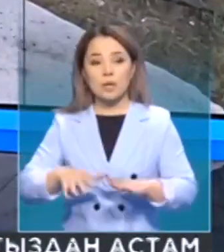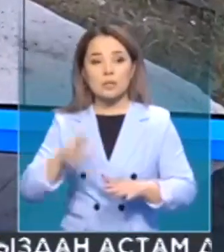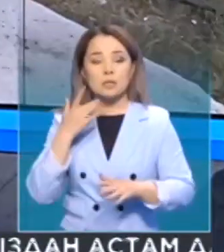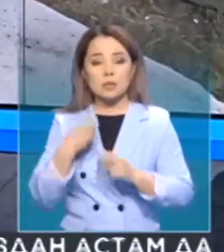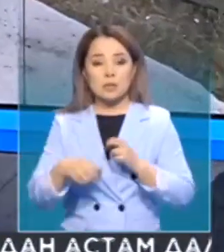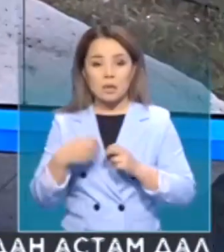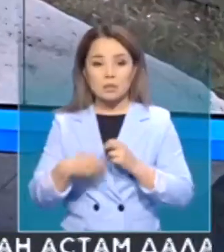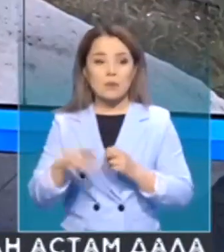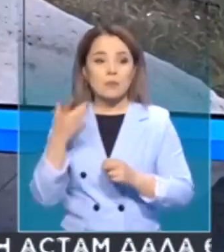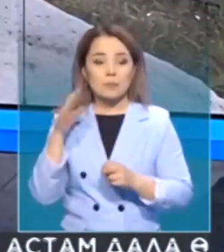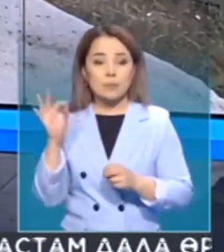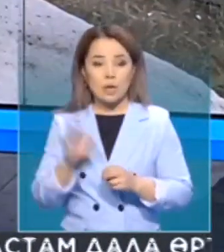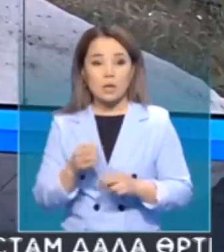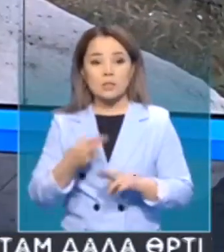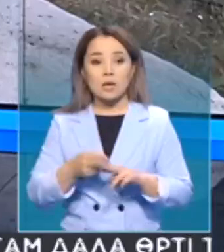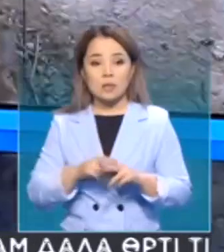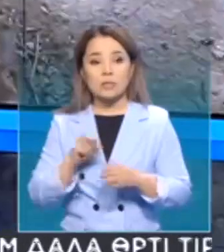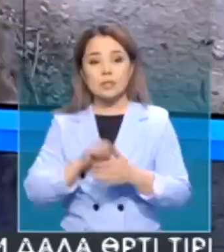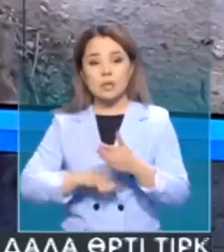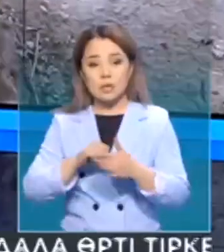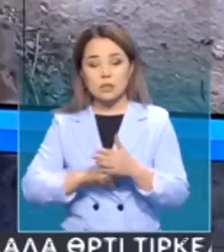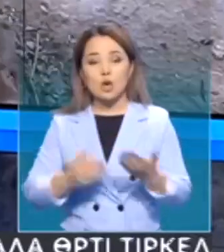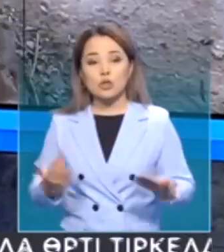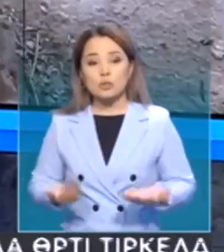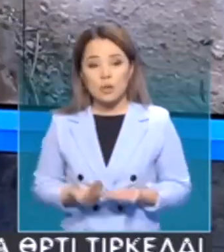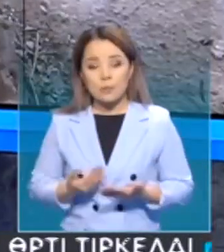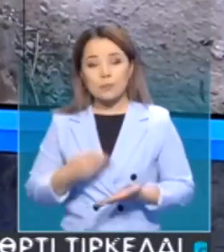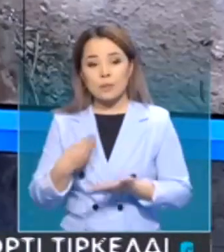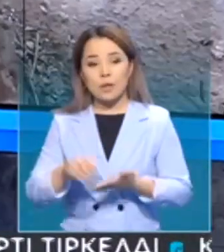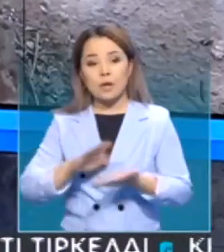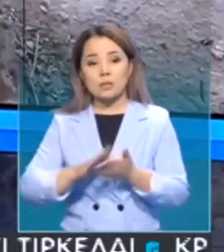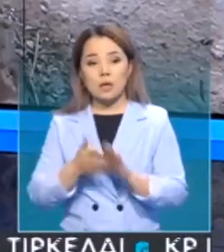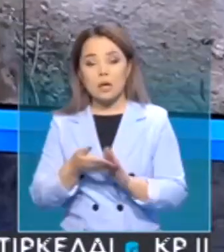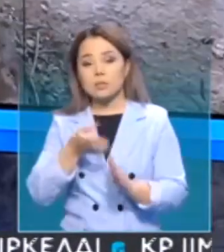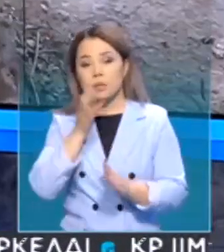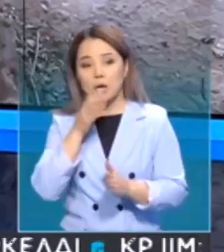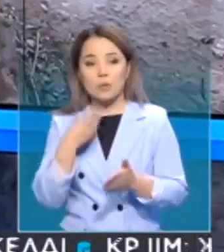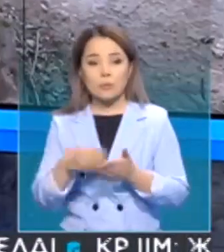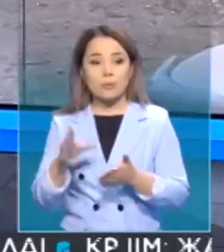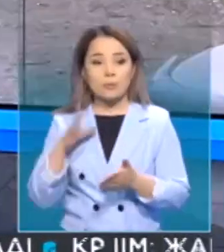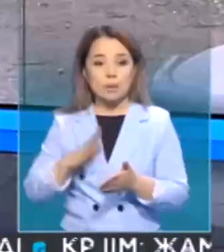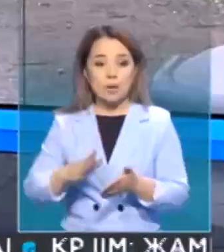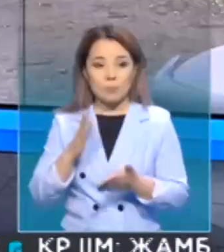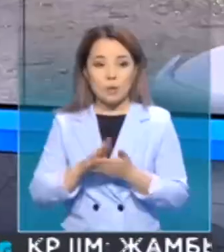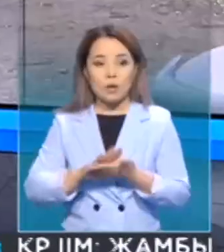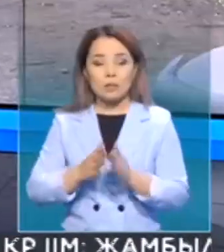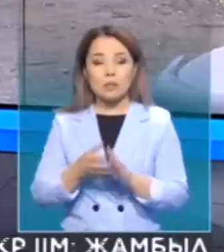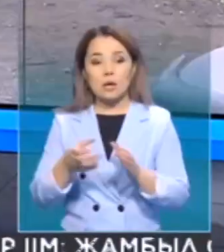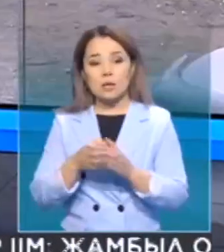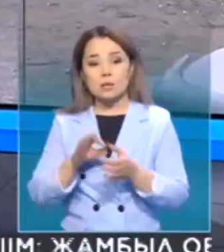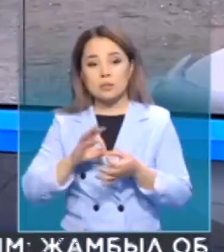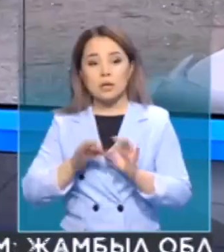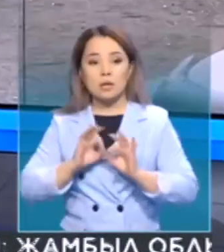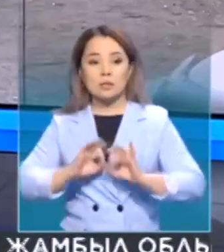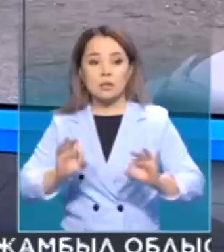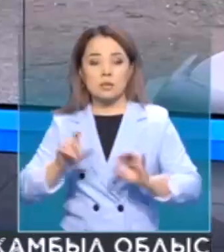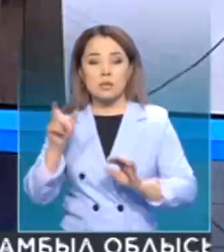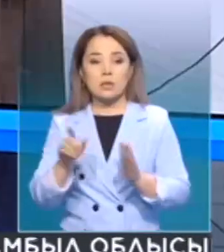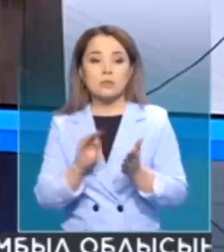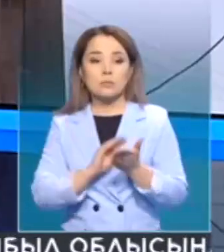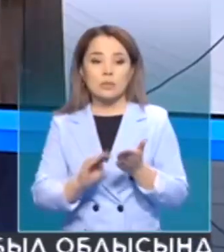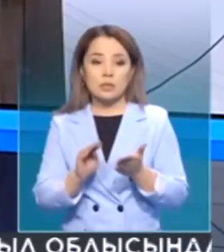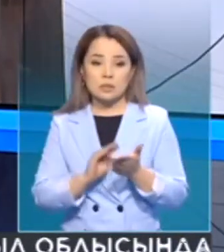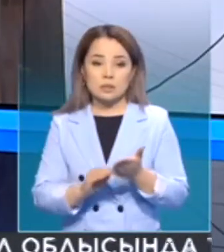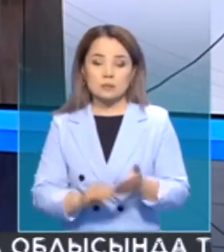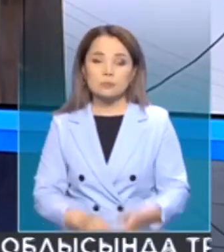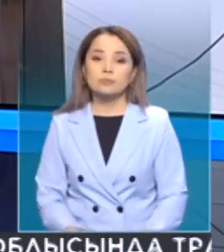күйіп кетеді. Соның кесірінен тұрғындар тіршілік нәрін сатып алып, ішуге мәжбір. Ауылдағы ахуалды әріптесім Айнұр Әбілқасымқызы